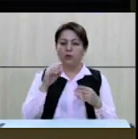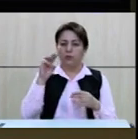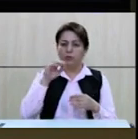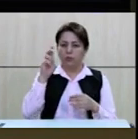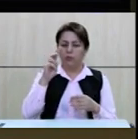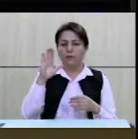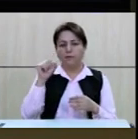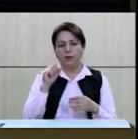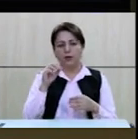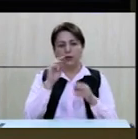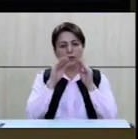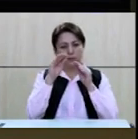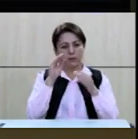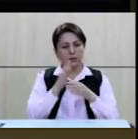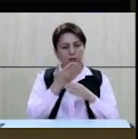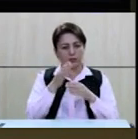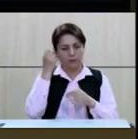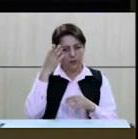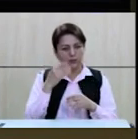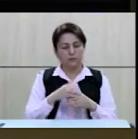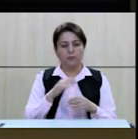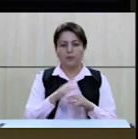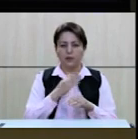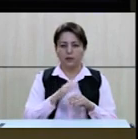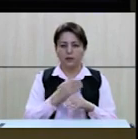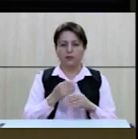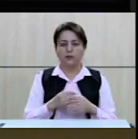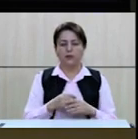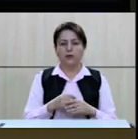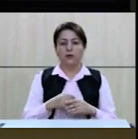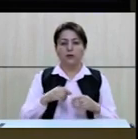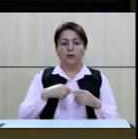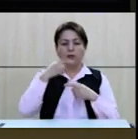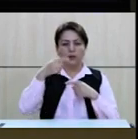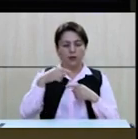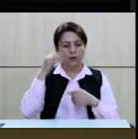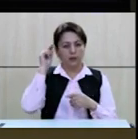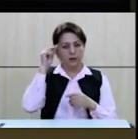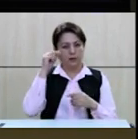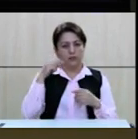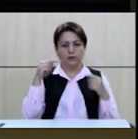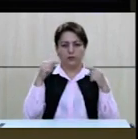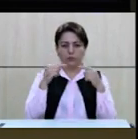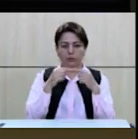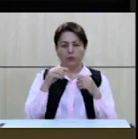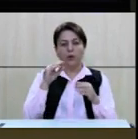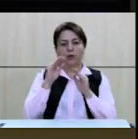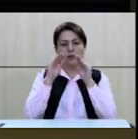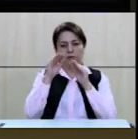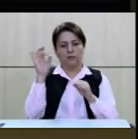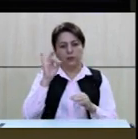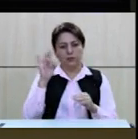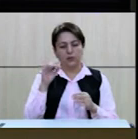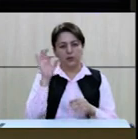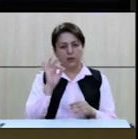yasama ravishlarga ajrata olamizmi? Barakalla. Hali biz keyingi darsda aynan yasama ravishlar